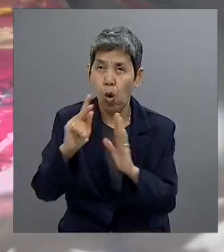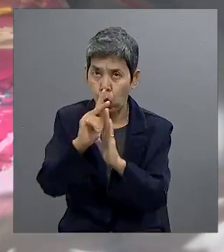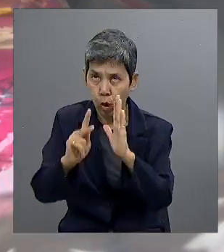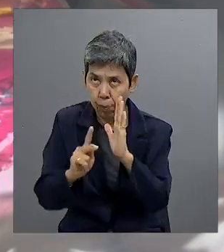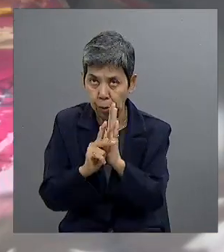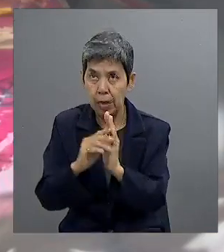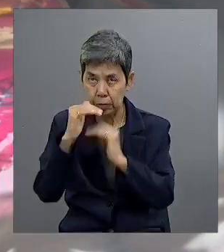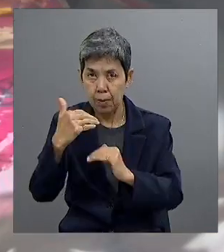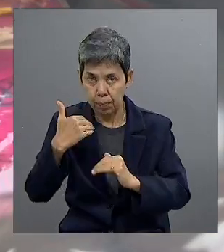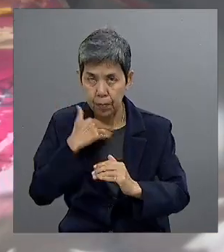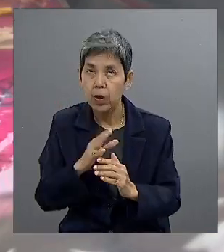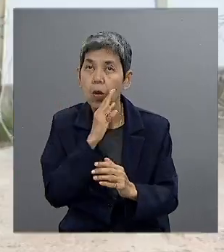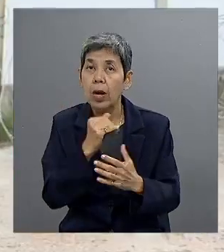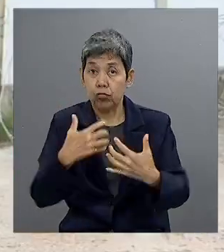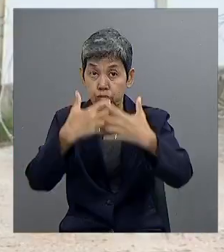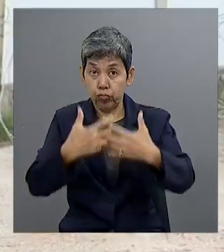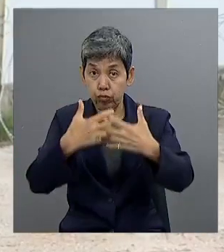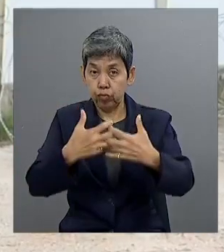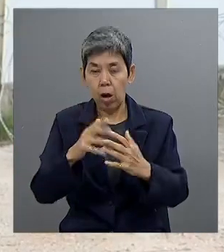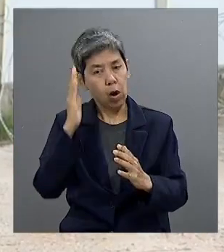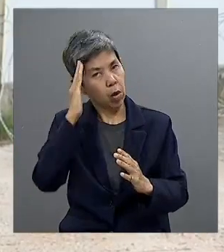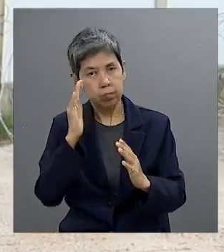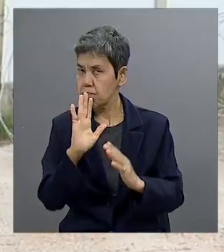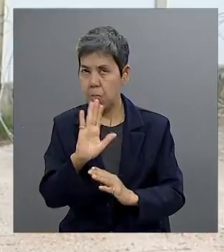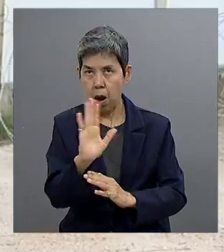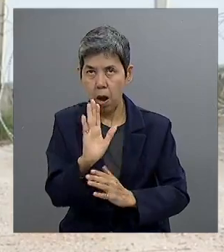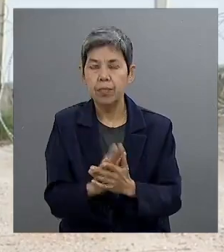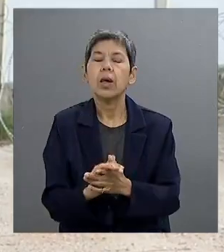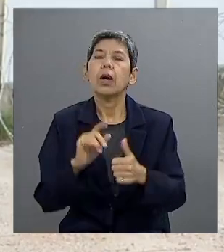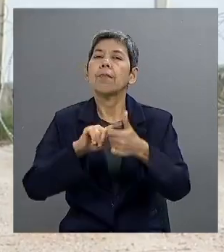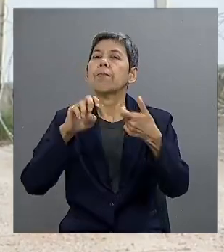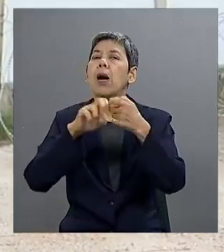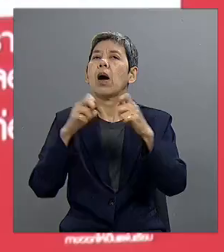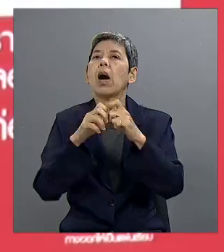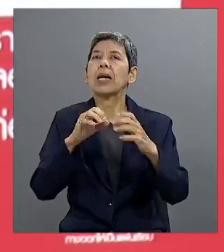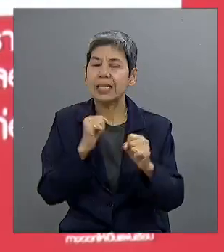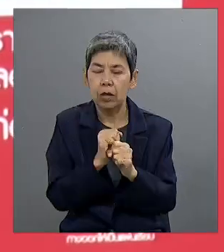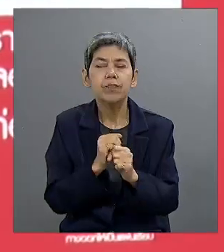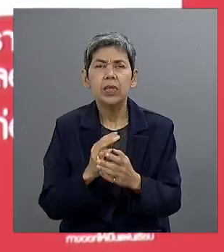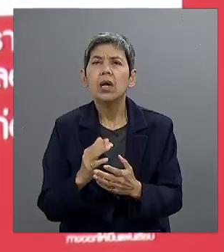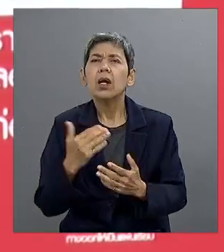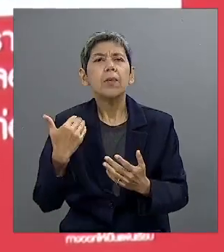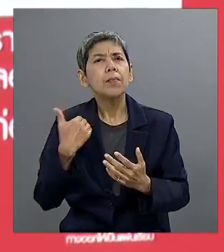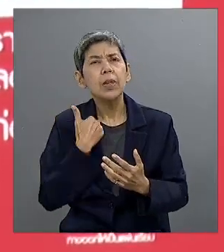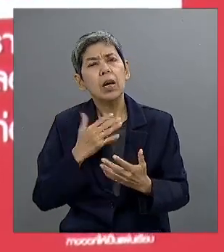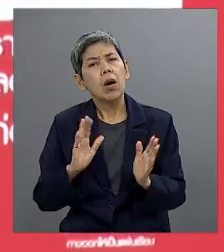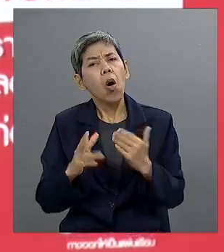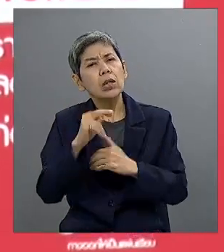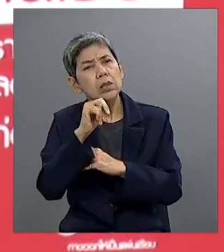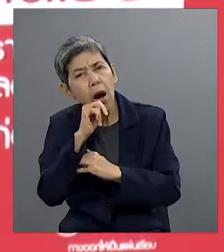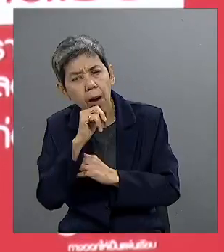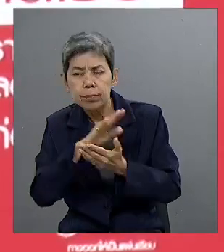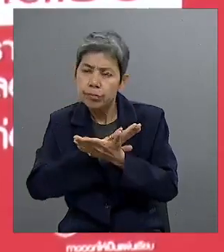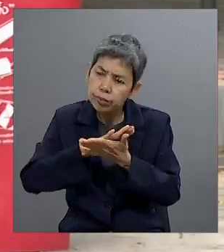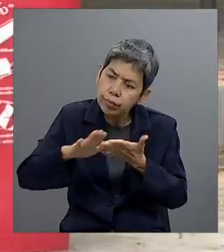ไว้ว่าห้ามใช้โรงงานเป็นที่พักอาศัยรวมไปถึงปัญหาความพร้อมด้านอื่นๆนะคะไม่ว่าจะเป็นสุขอนามัยหรือว่าความพร้อมของ